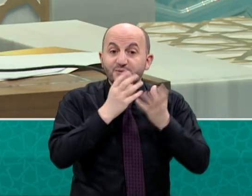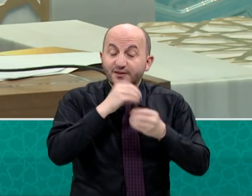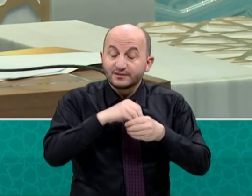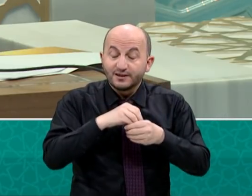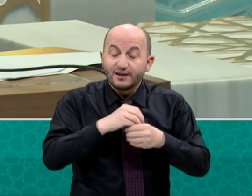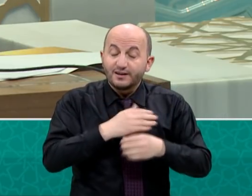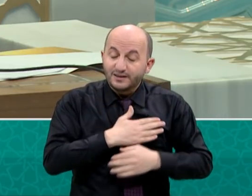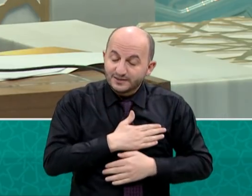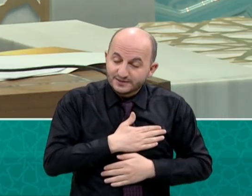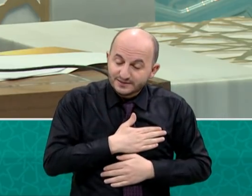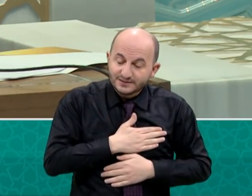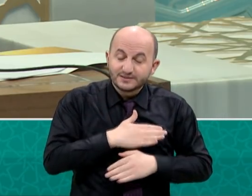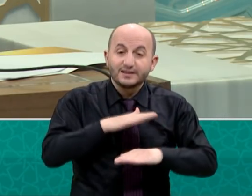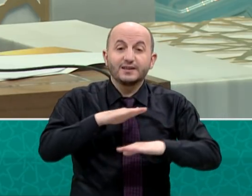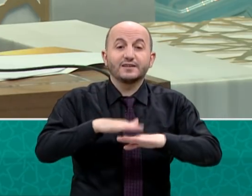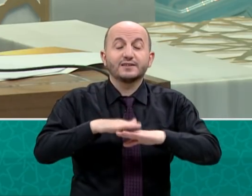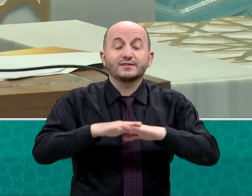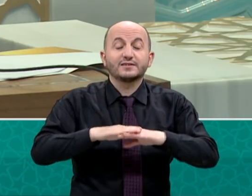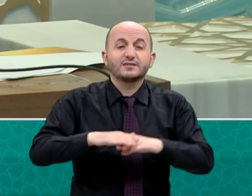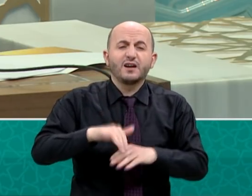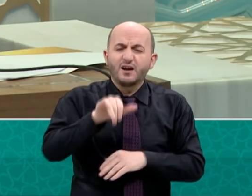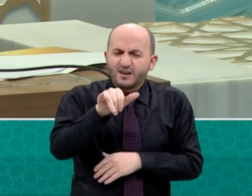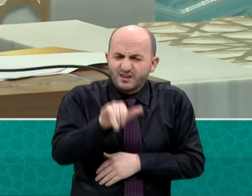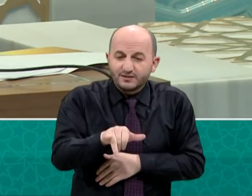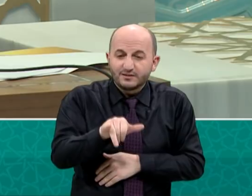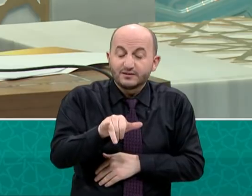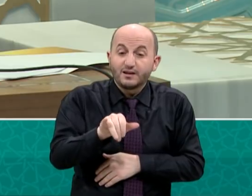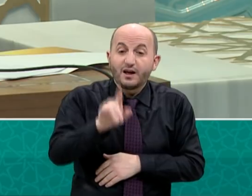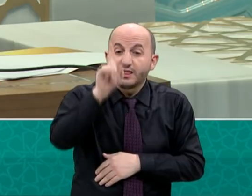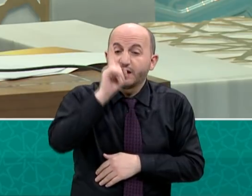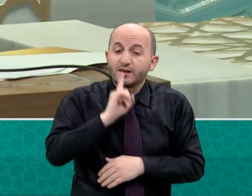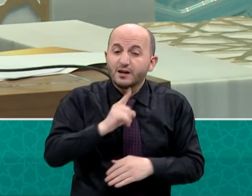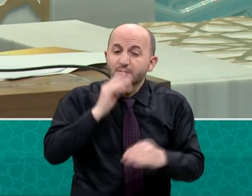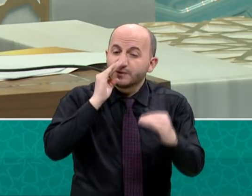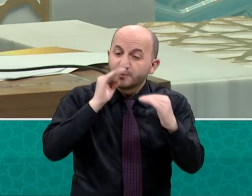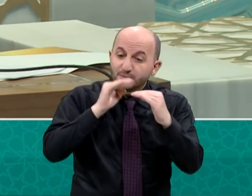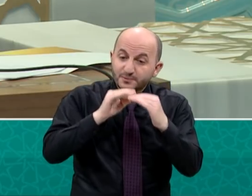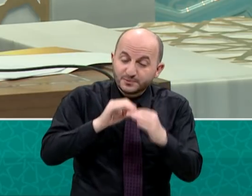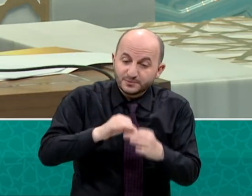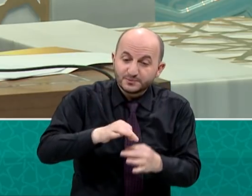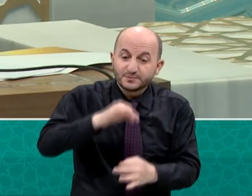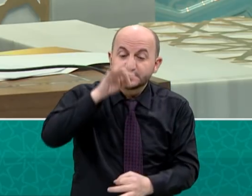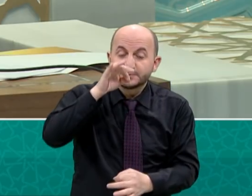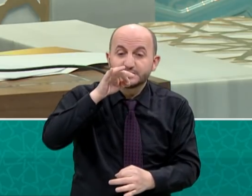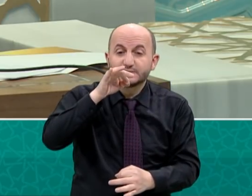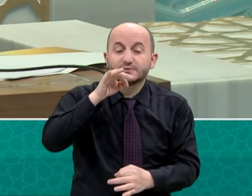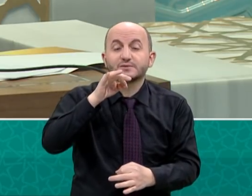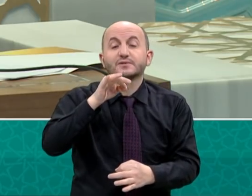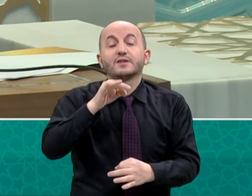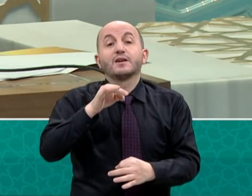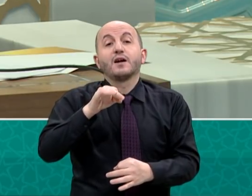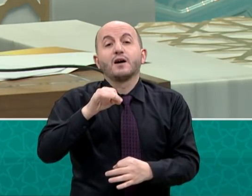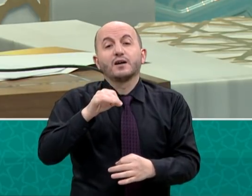eylesin. Cenab-ı Hak hakkıyla kulluğumuzun idrakine varıp da hakkıyla